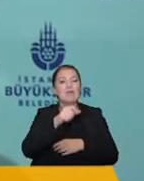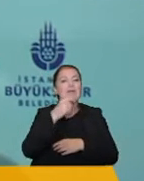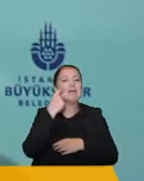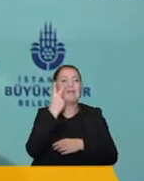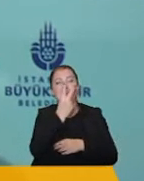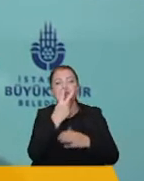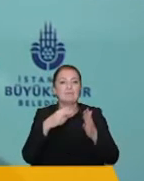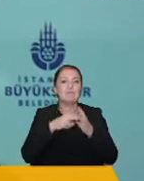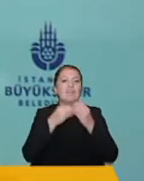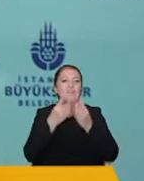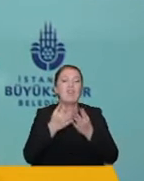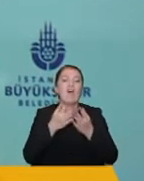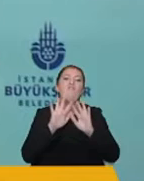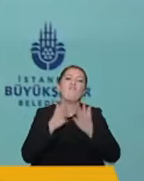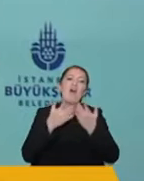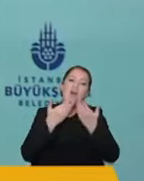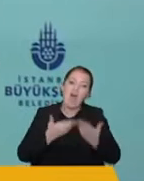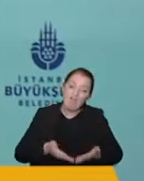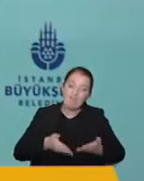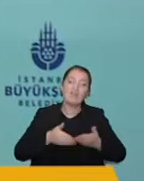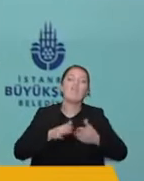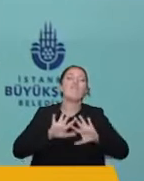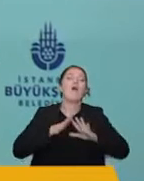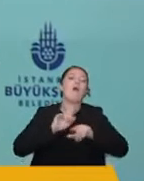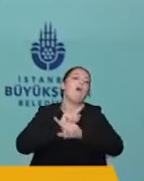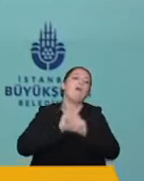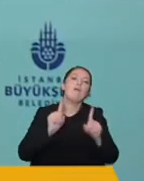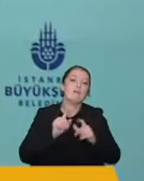şekliyle verir. Ya evet ya hayır.